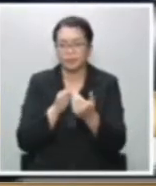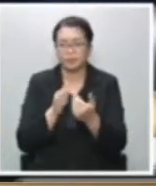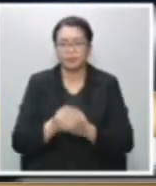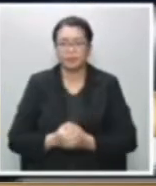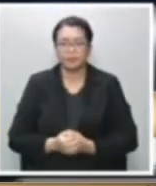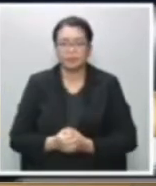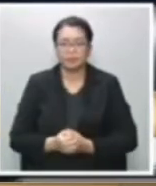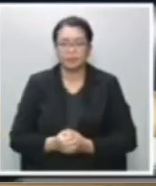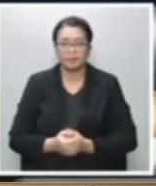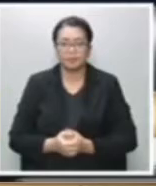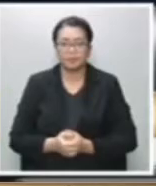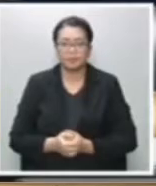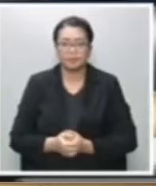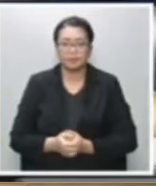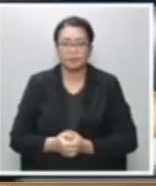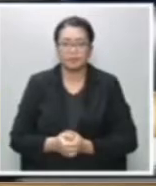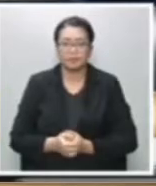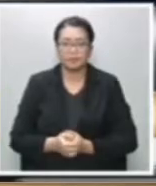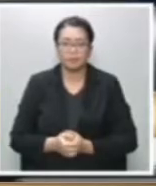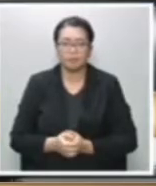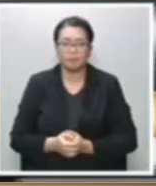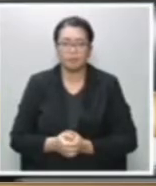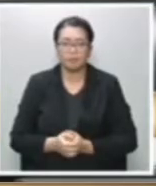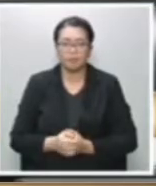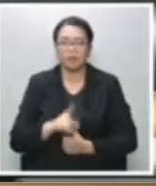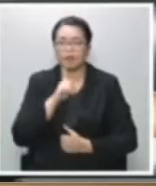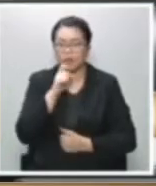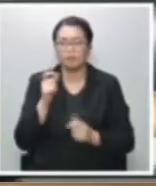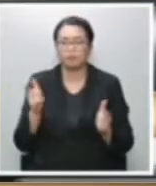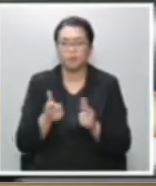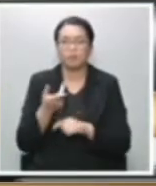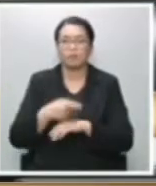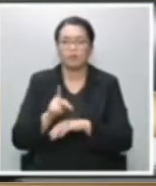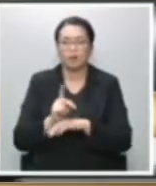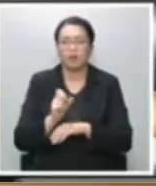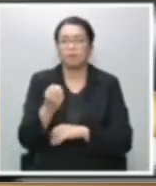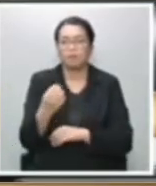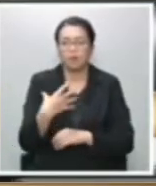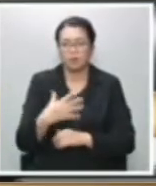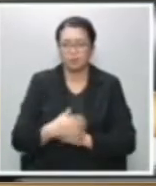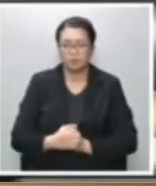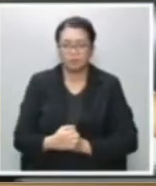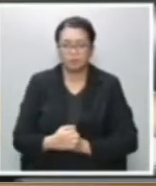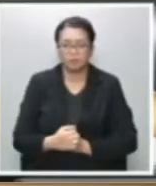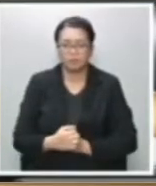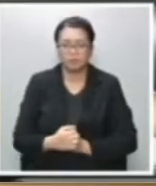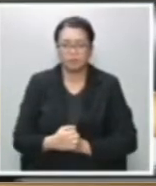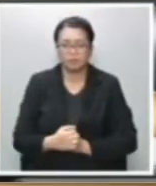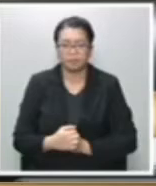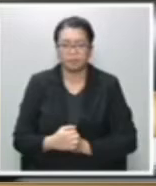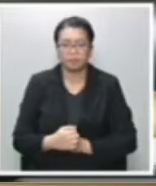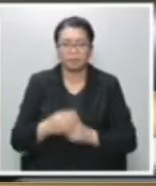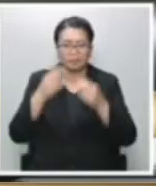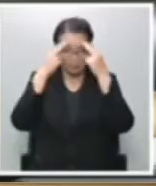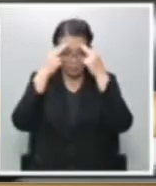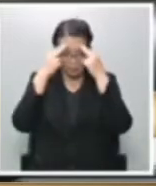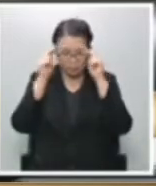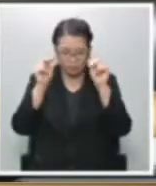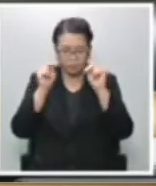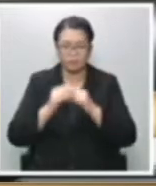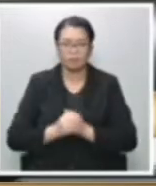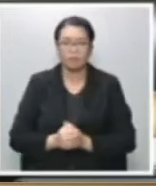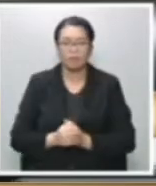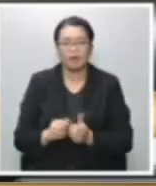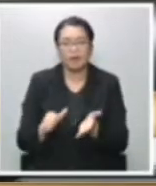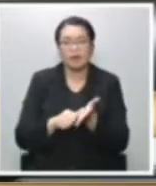จะได้กำชับนะครับอย่างที่ท่านประธานเนี่ยได้เน้นไว้นะครับว่าคำถามที่1ทางท่านนายกรัฐมนตรีเนี่ยจะ